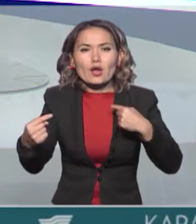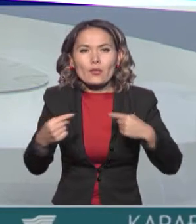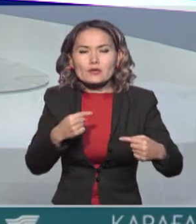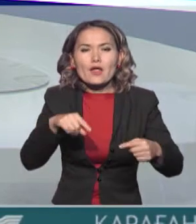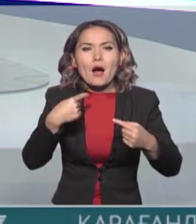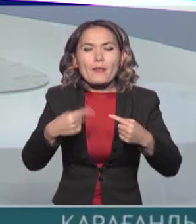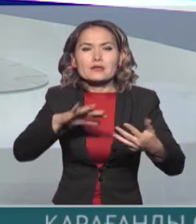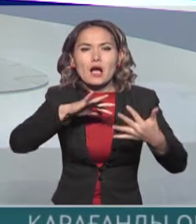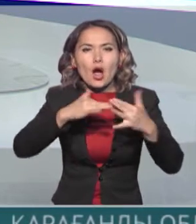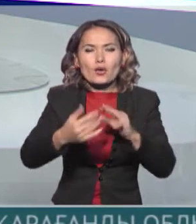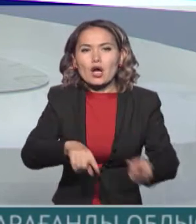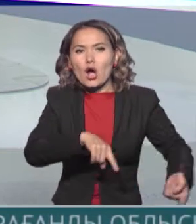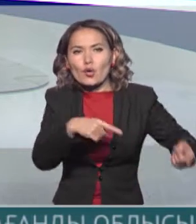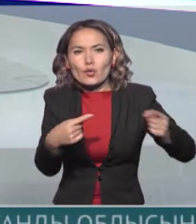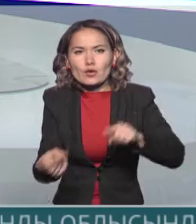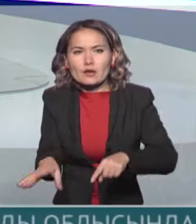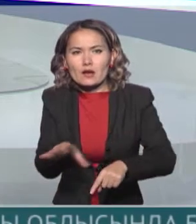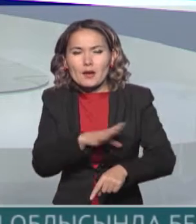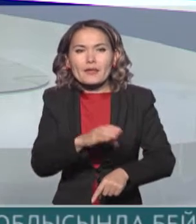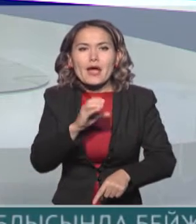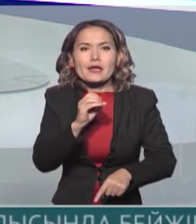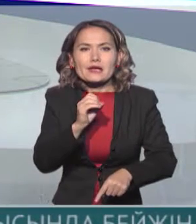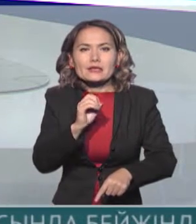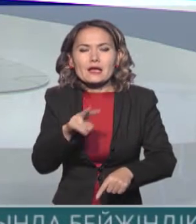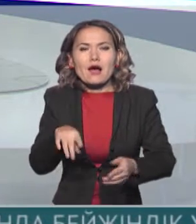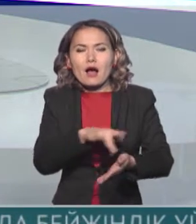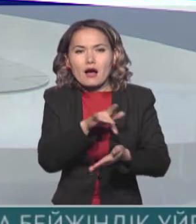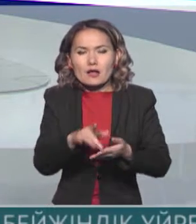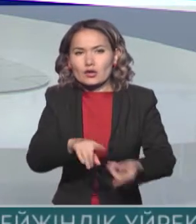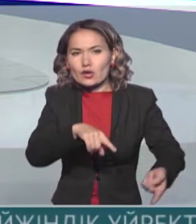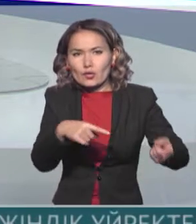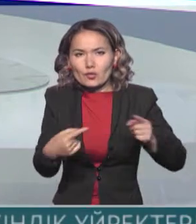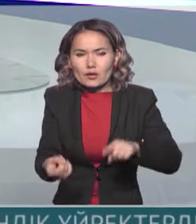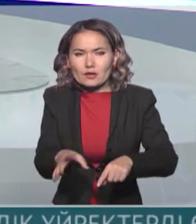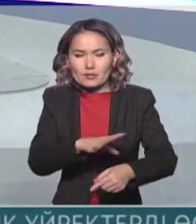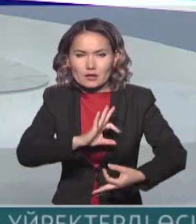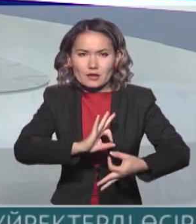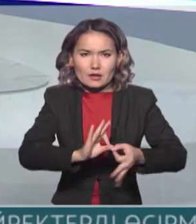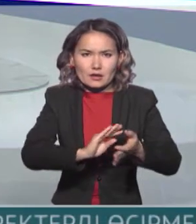азаматтары Державинск пен Есіл қалаларына қоныс аударуда. Әріптесім Талғат Уәлидің репортажы.